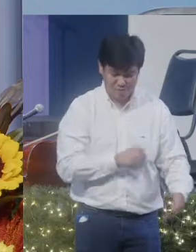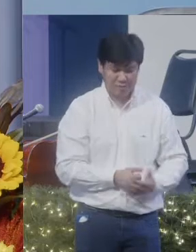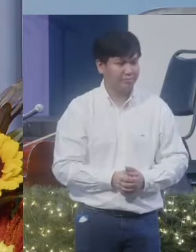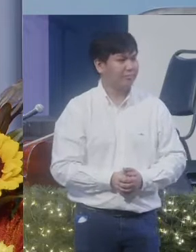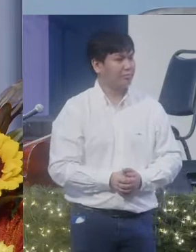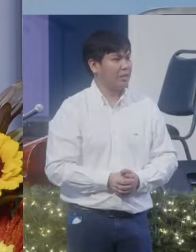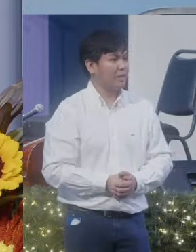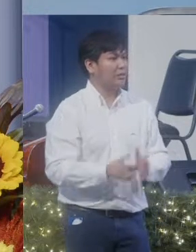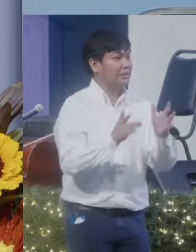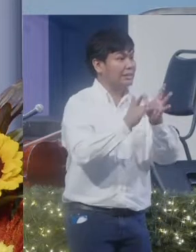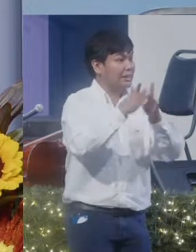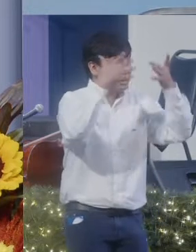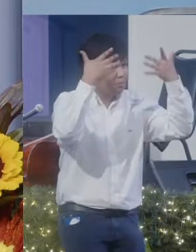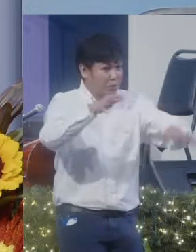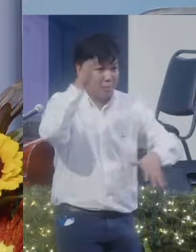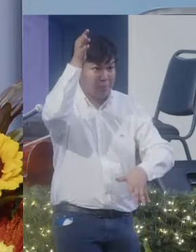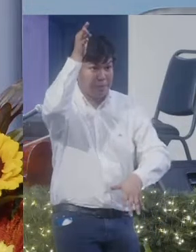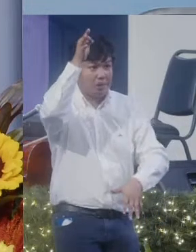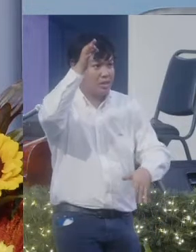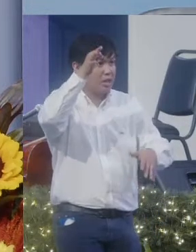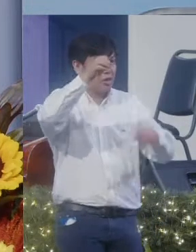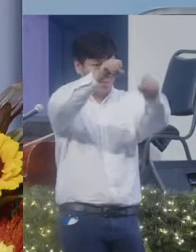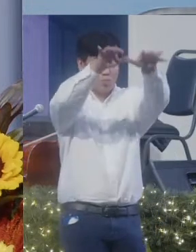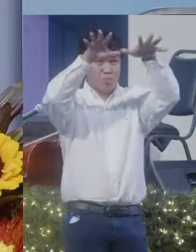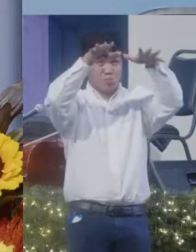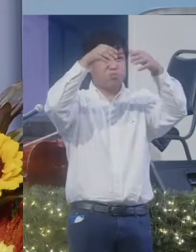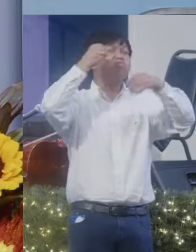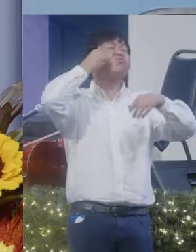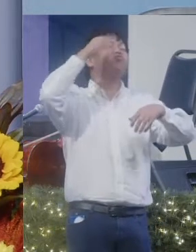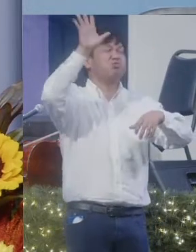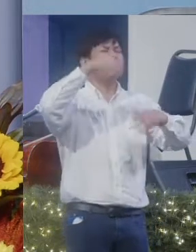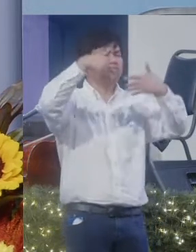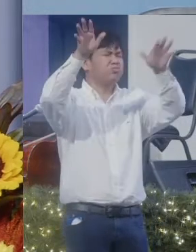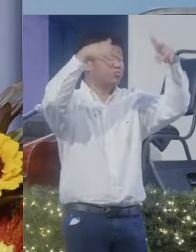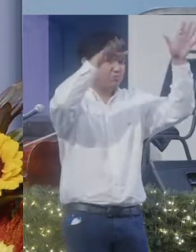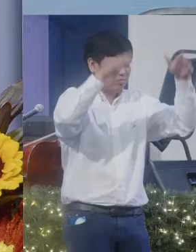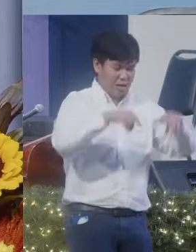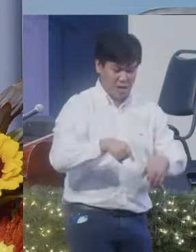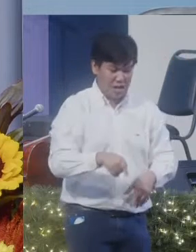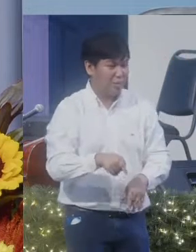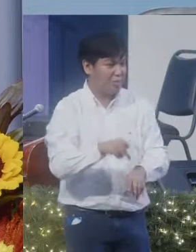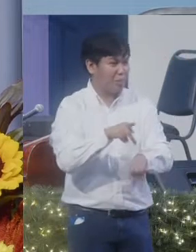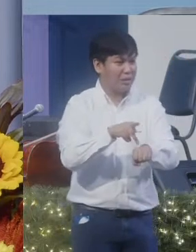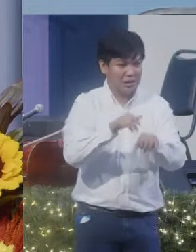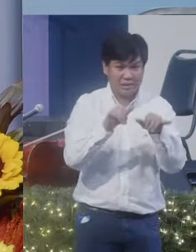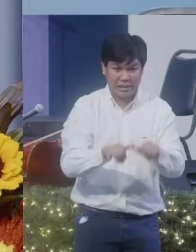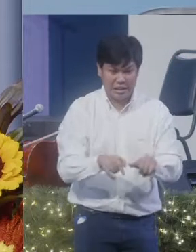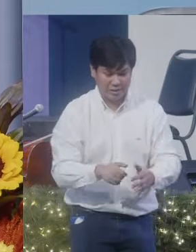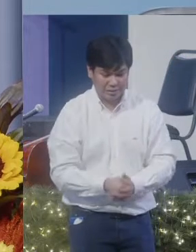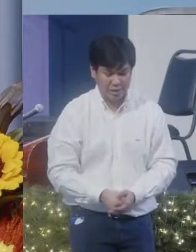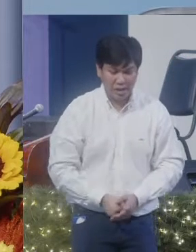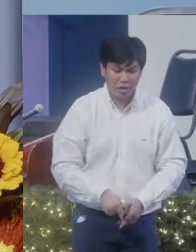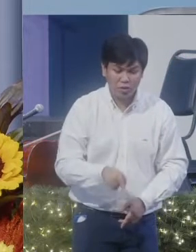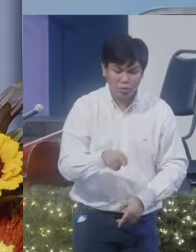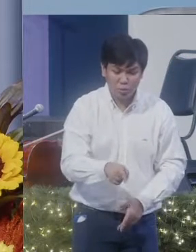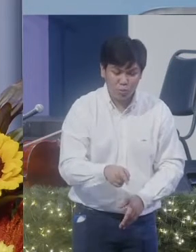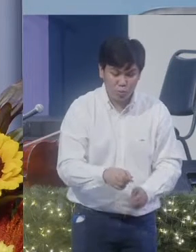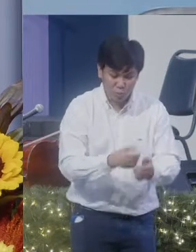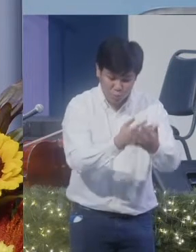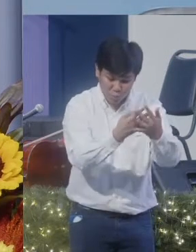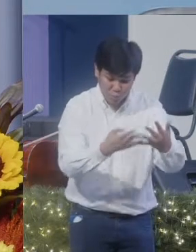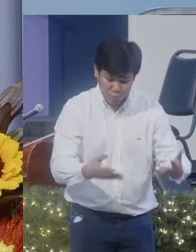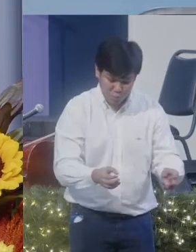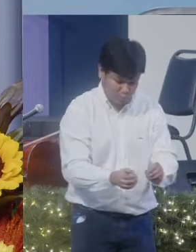nagturo. No? Sabi niya, "Put out into the deep and let down your nets